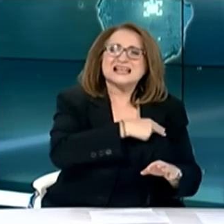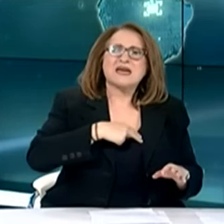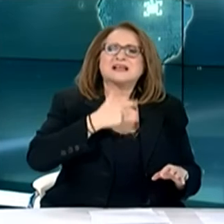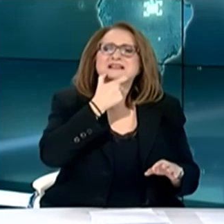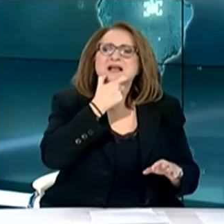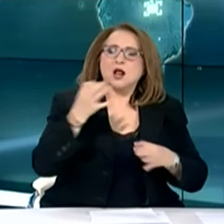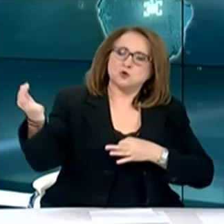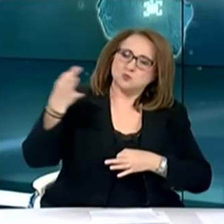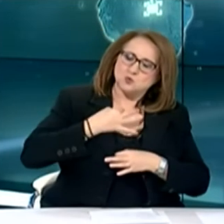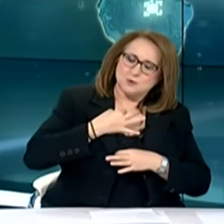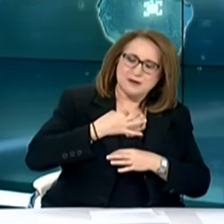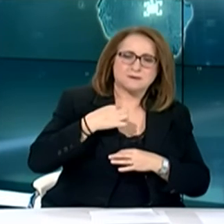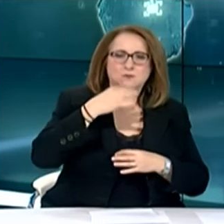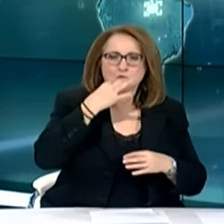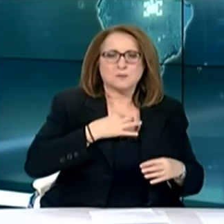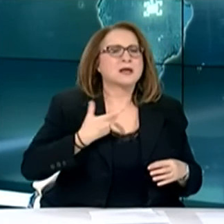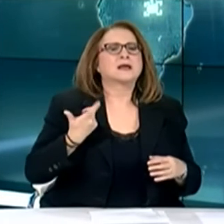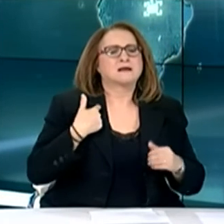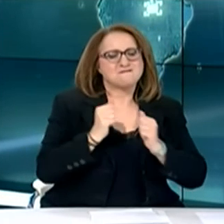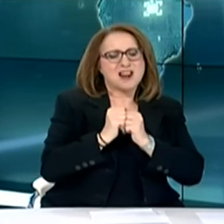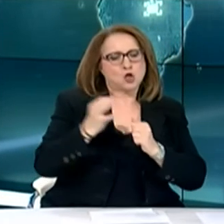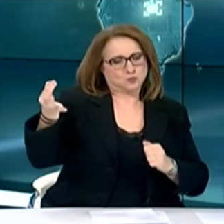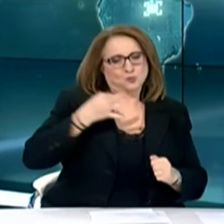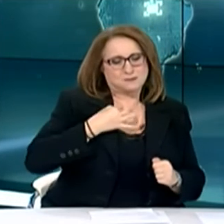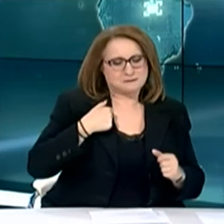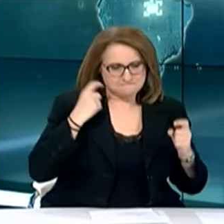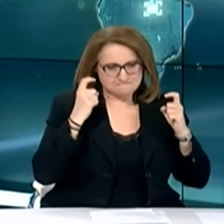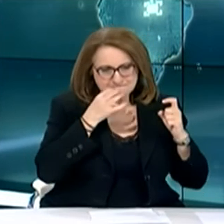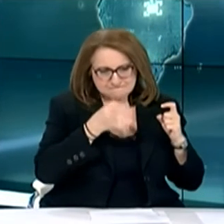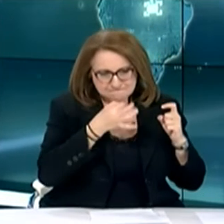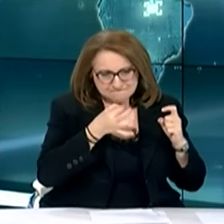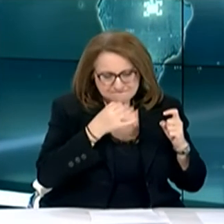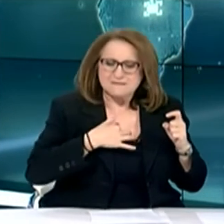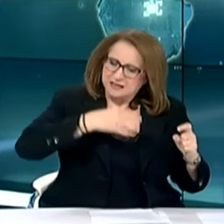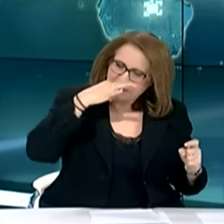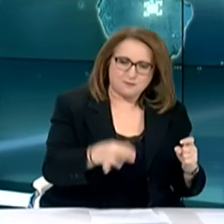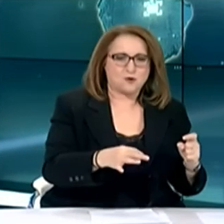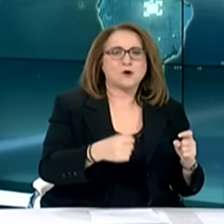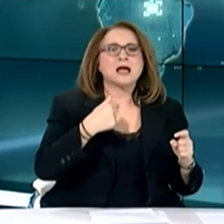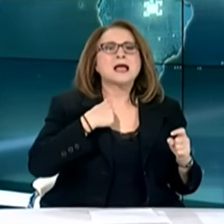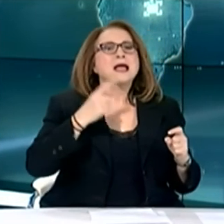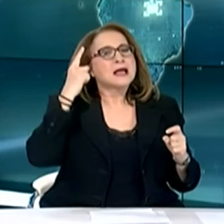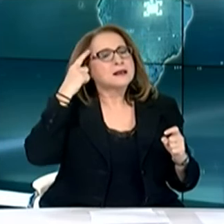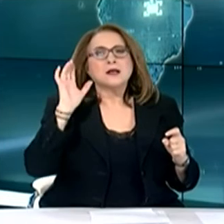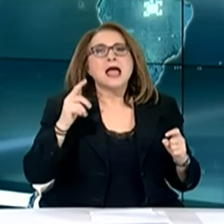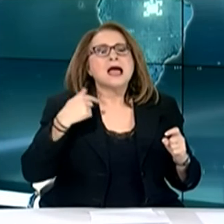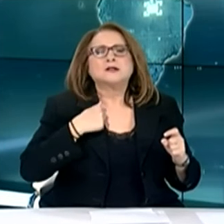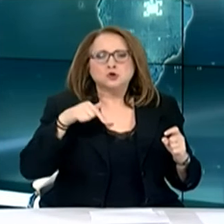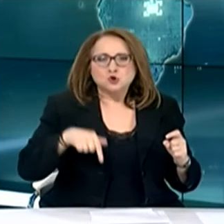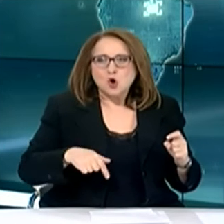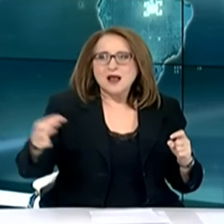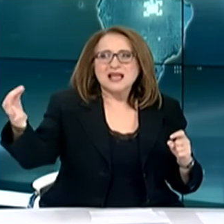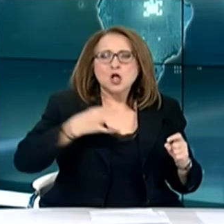αλλά θα σας το πω. Λέει, δεν πρέπει να σκεφτόμαστε ότι δεν έχουμε τον ιό και προφυλασσόμαστε, αλλά τον έχουμε και να μην το μεταδώσουμε σε